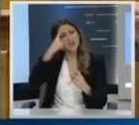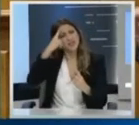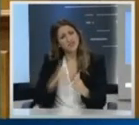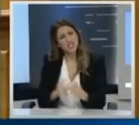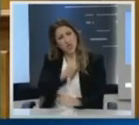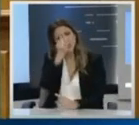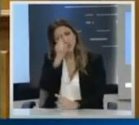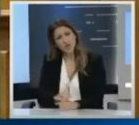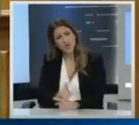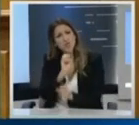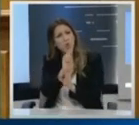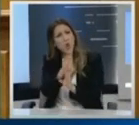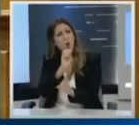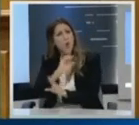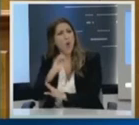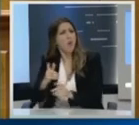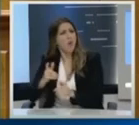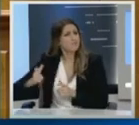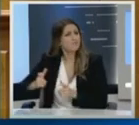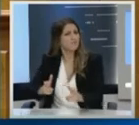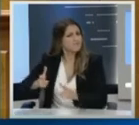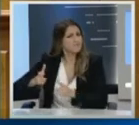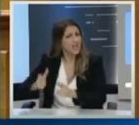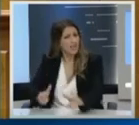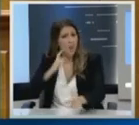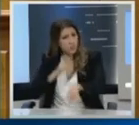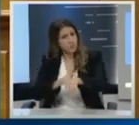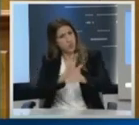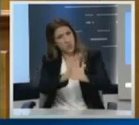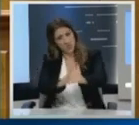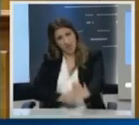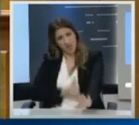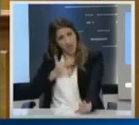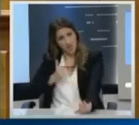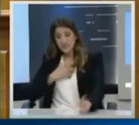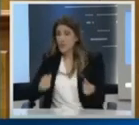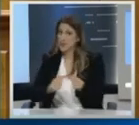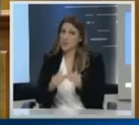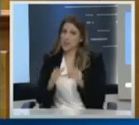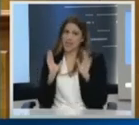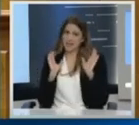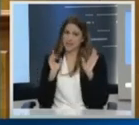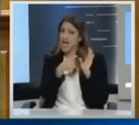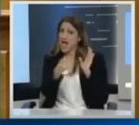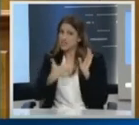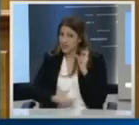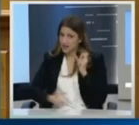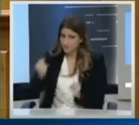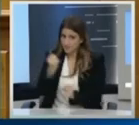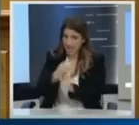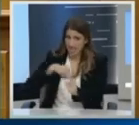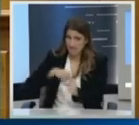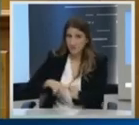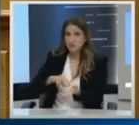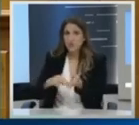ίση και η έπαρση είναι επικίνδυνη για ανθρώπους που διεκδικούν εξουσία. Και αλίμονο αν πάρουν μεγαλύτερη